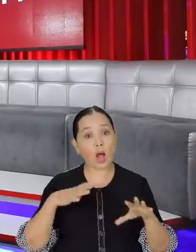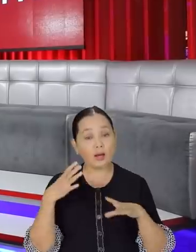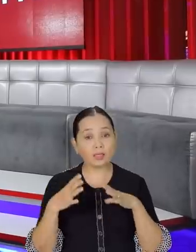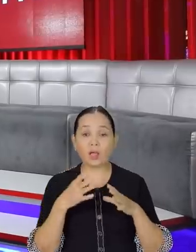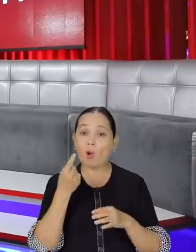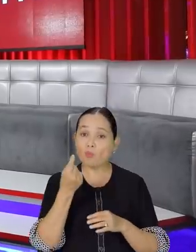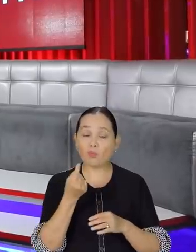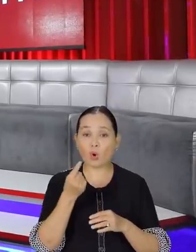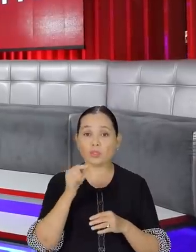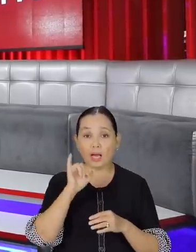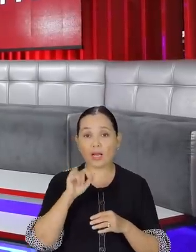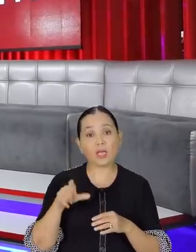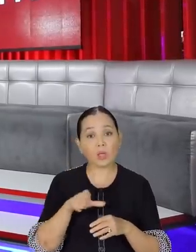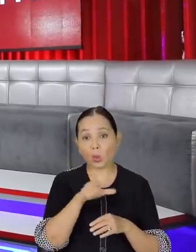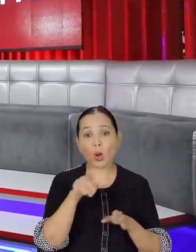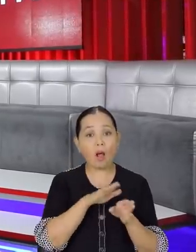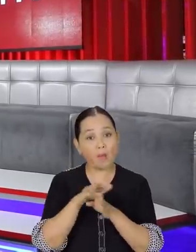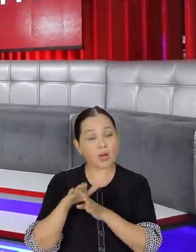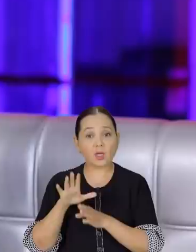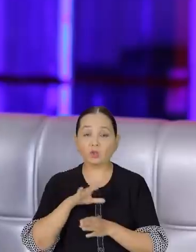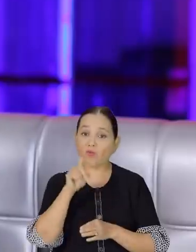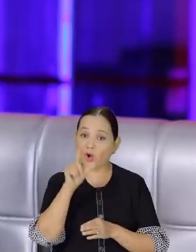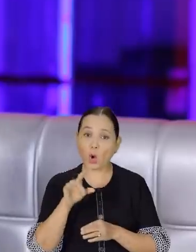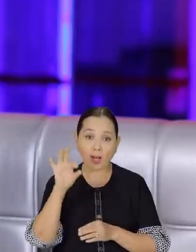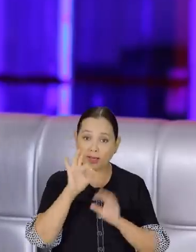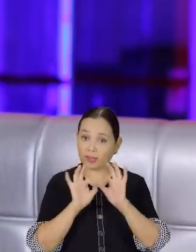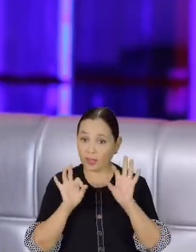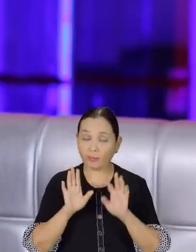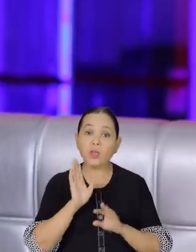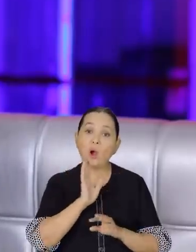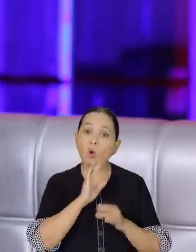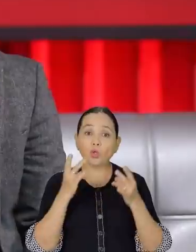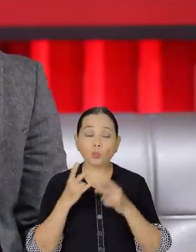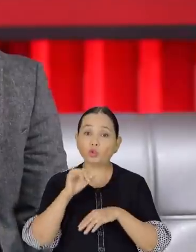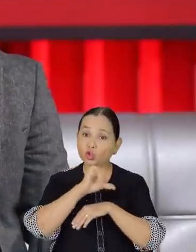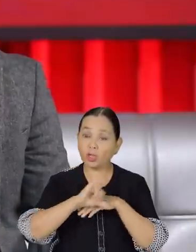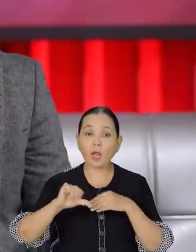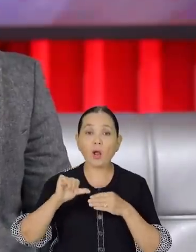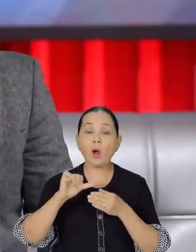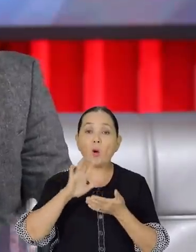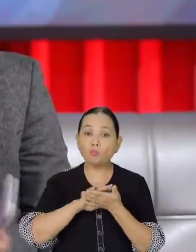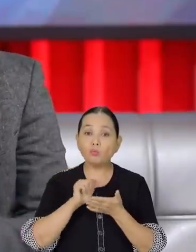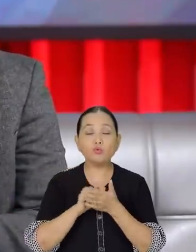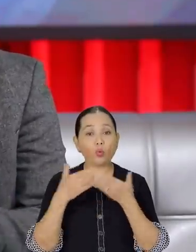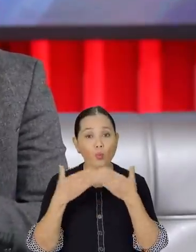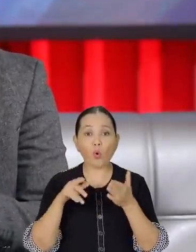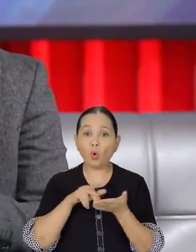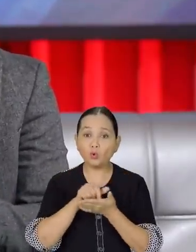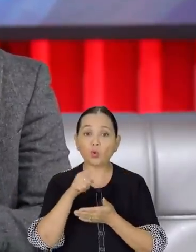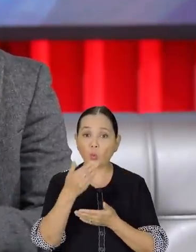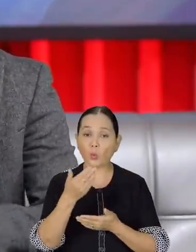harakatlarini biroz qing'ir yo'l bilan amalga oshirgan fuqaro haqida gap ketadi. Onam uchun chegarani buzib o'tdim, deyapti fuqaro.